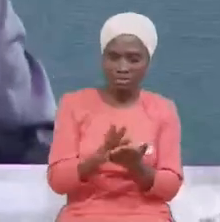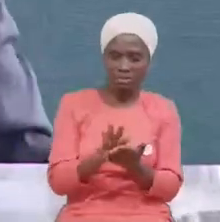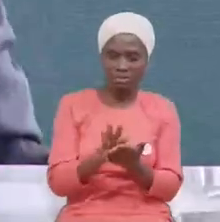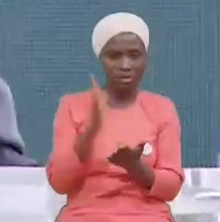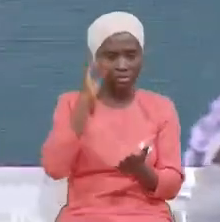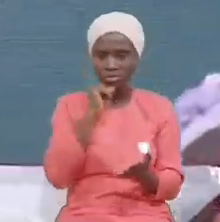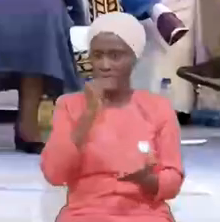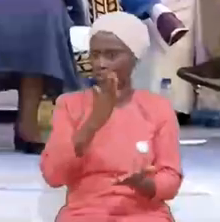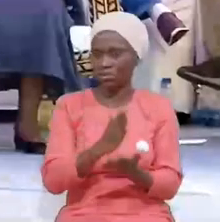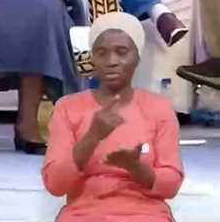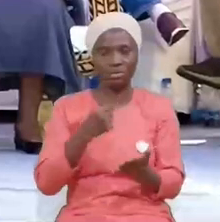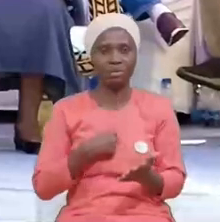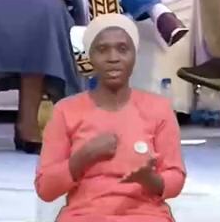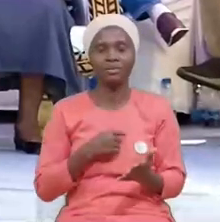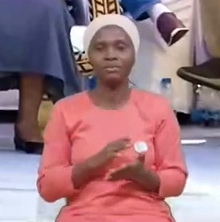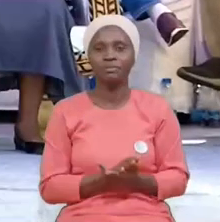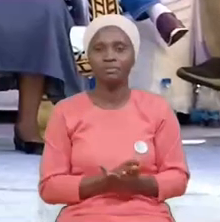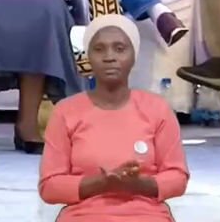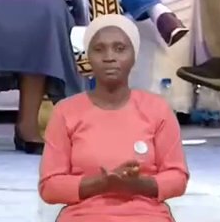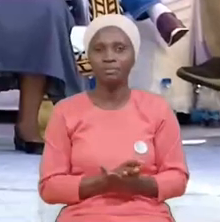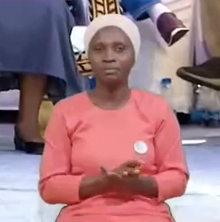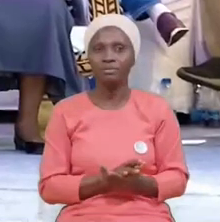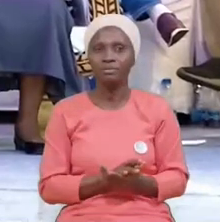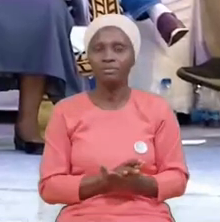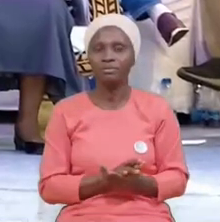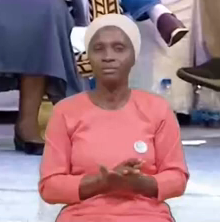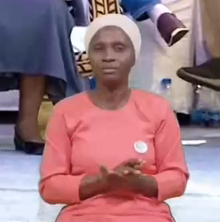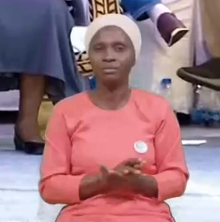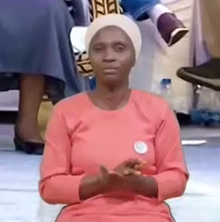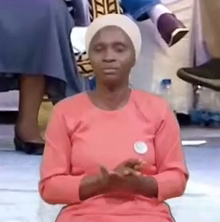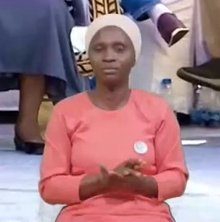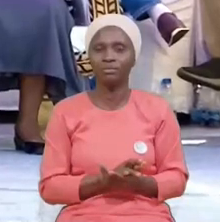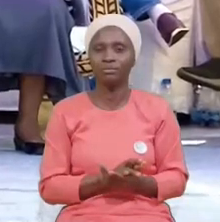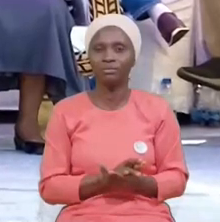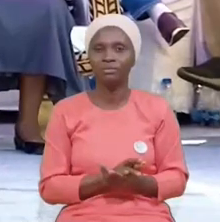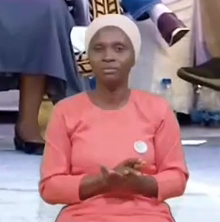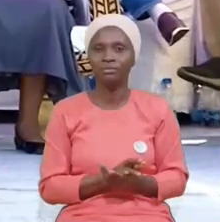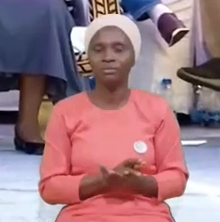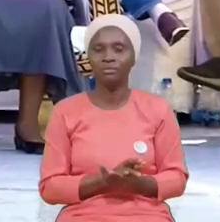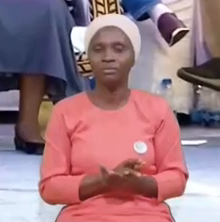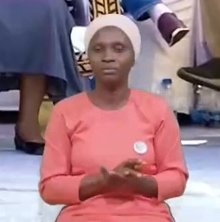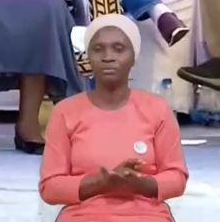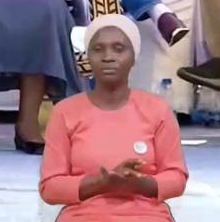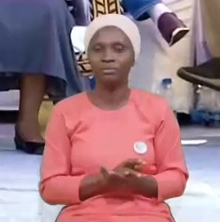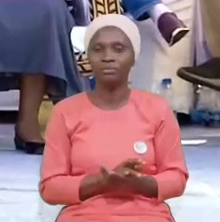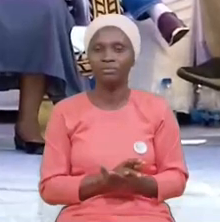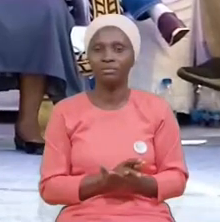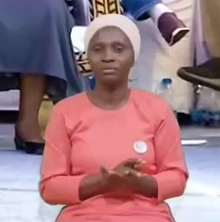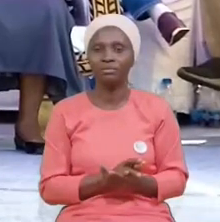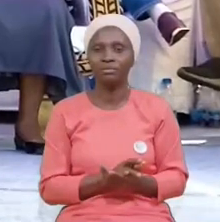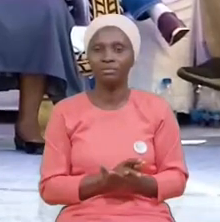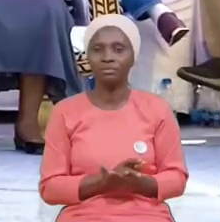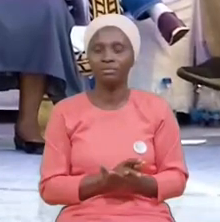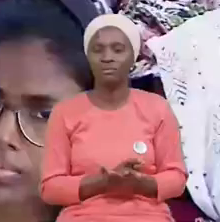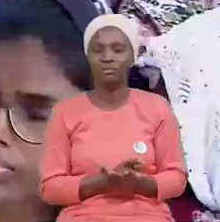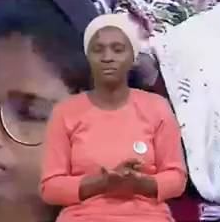Oui, les gens imparables, les héros dans la vie, voient les épines comme les autres, mais ils disent, je ne me laisserai pas arrêter par